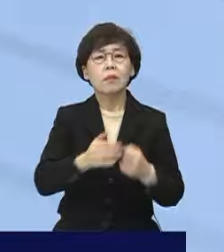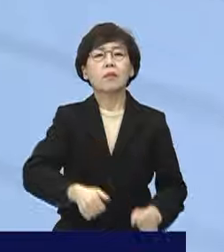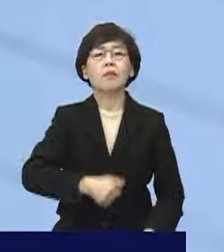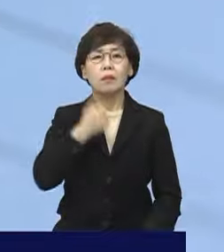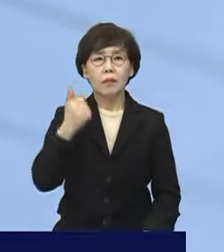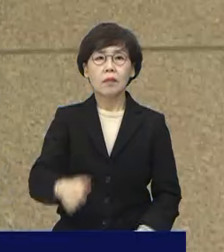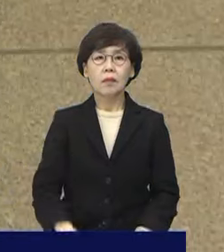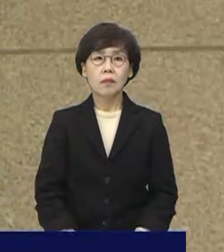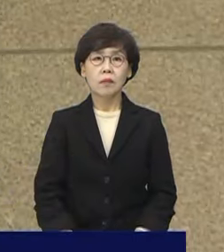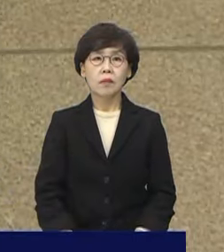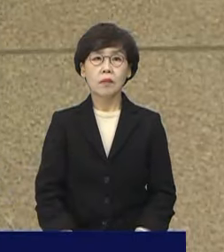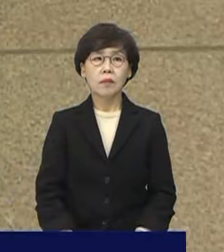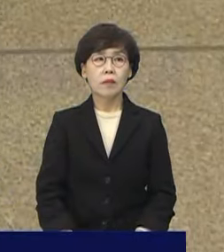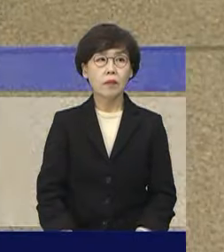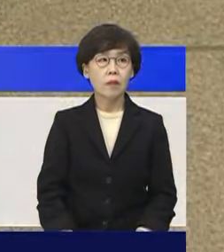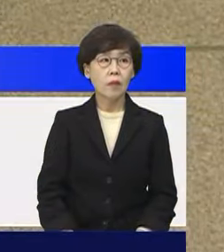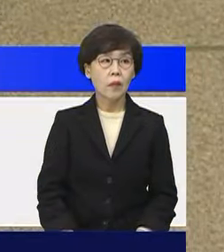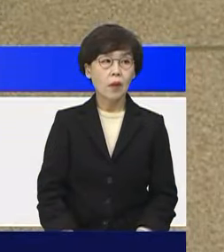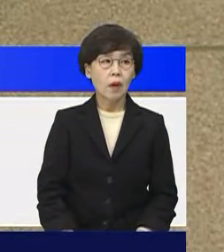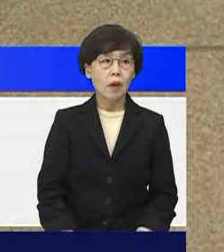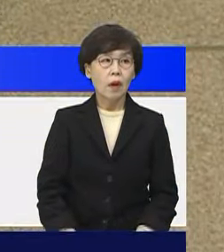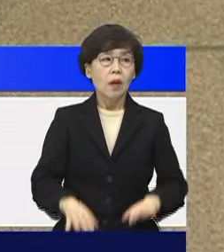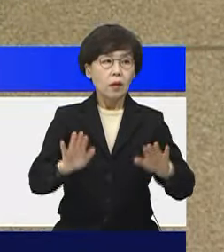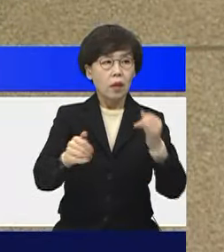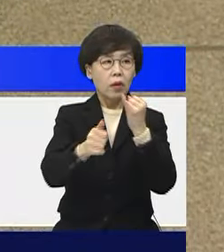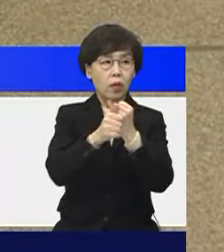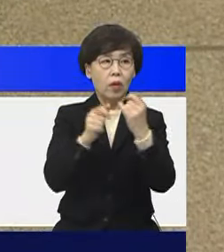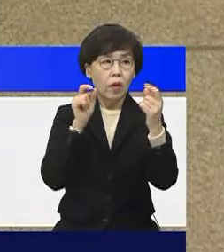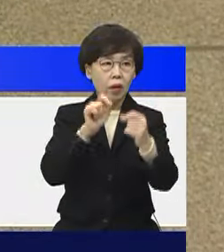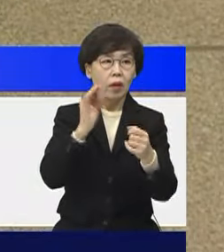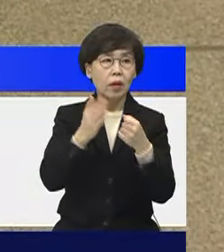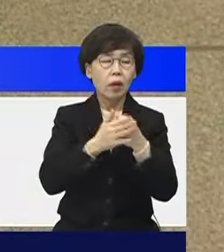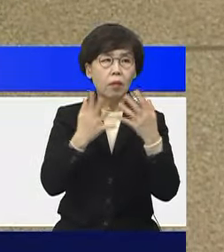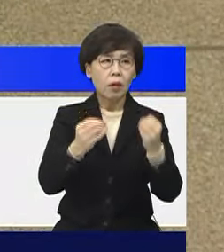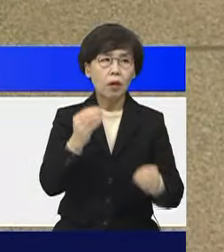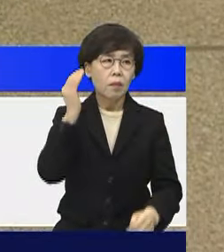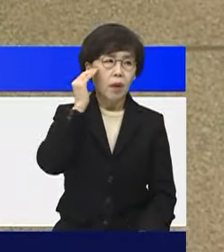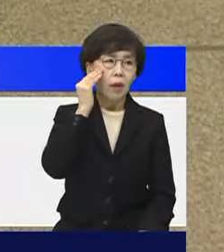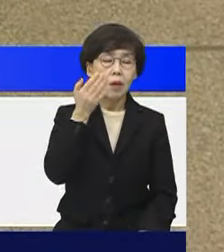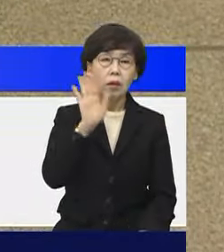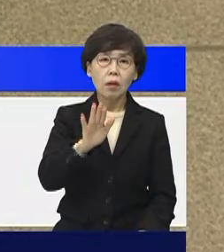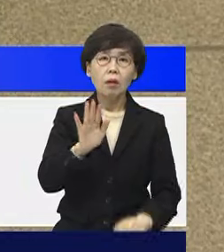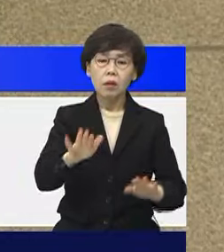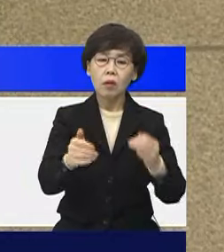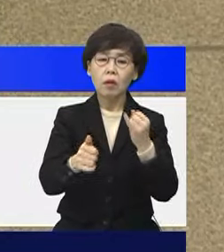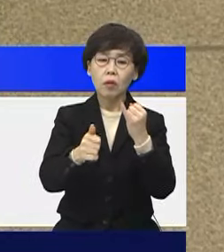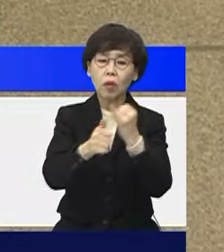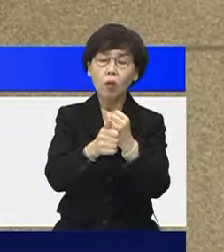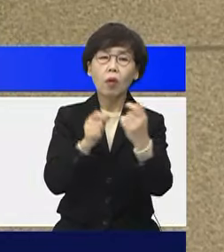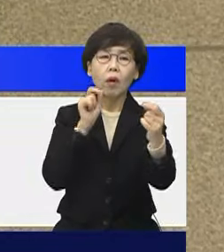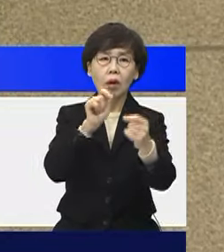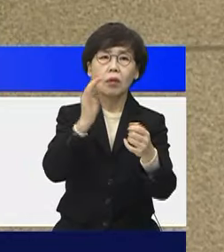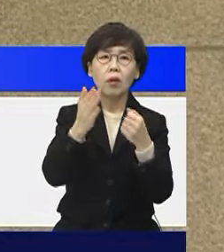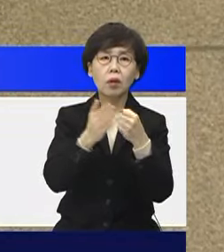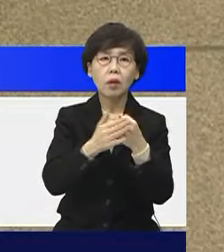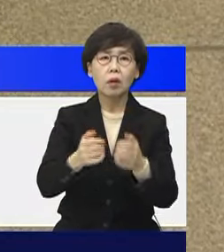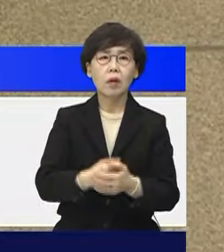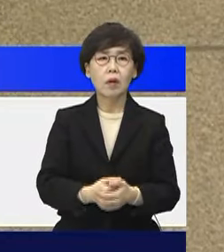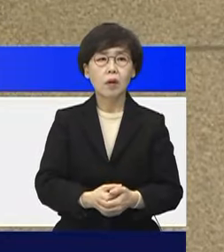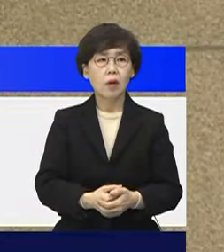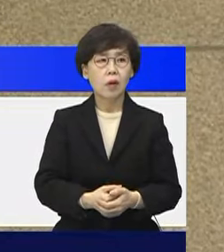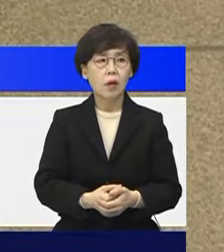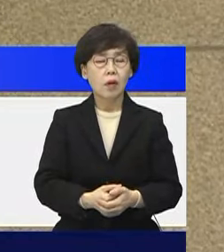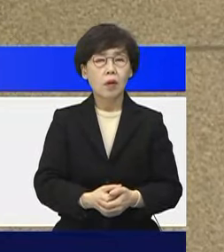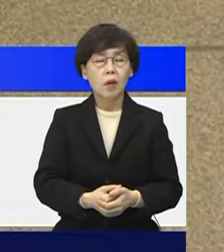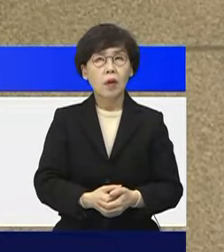터뜨립니다. 많은 차질이 또 생기고 했지만 이제 결혼을 이제 앞두게 되다 보니 그거를 다 받을 수는